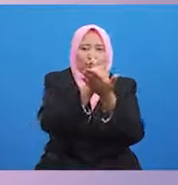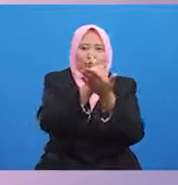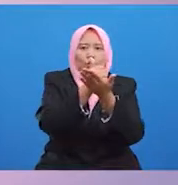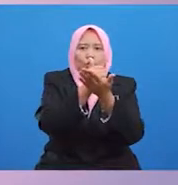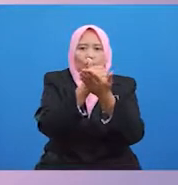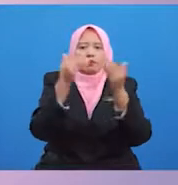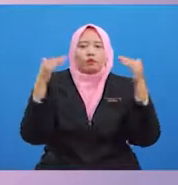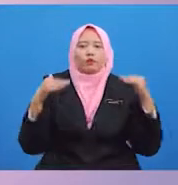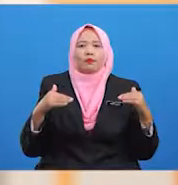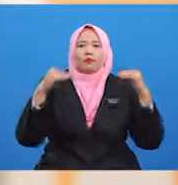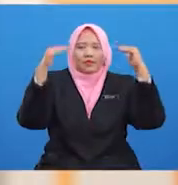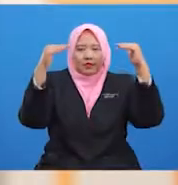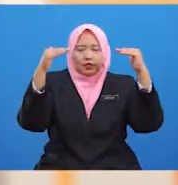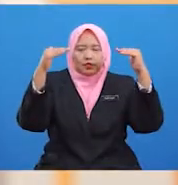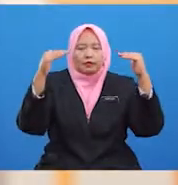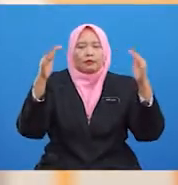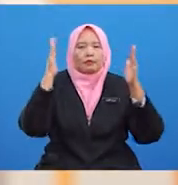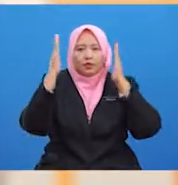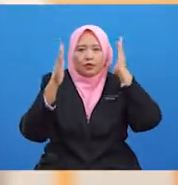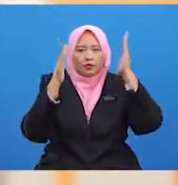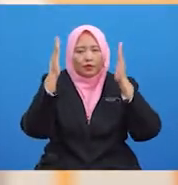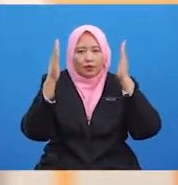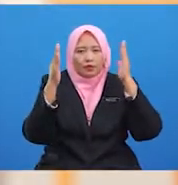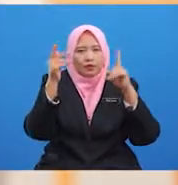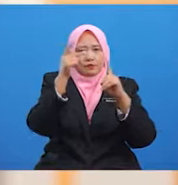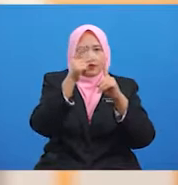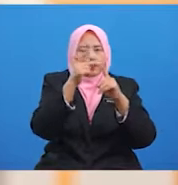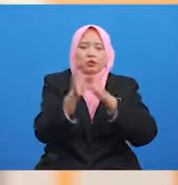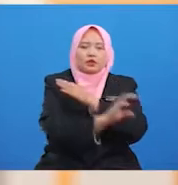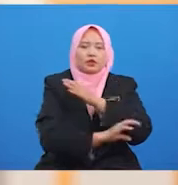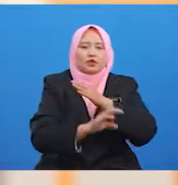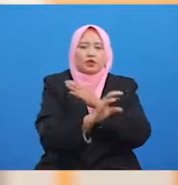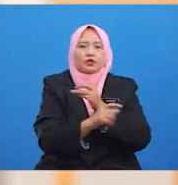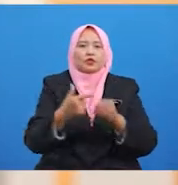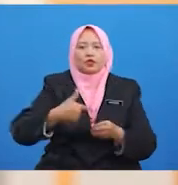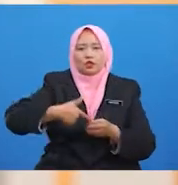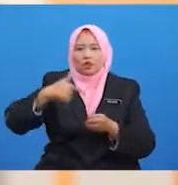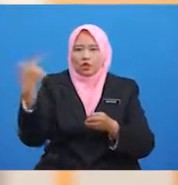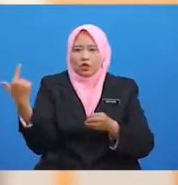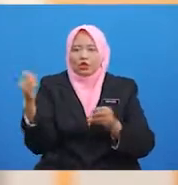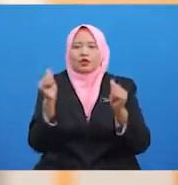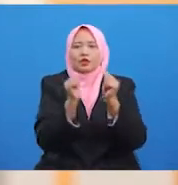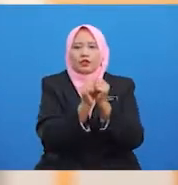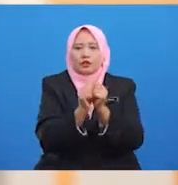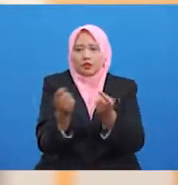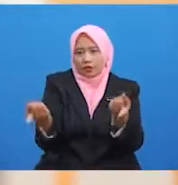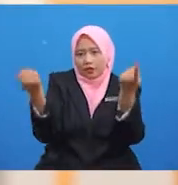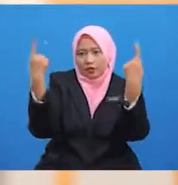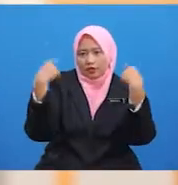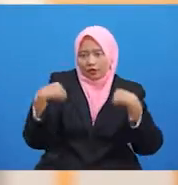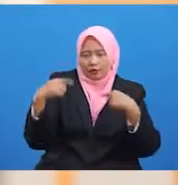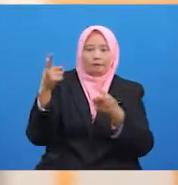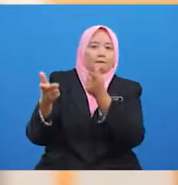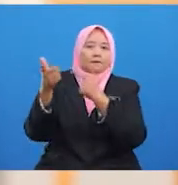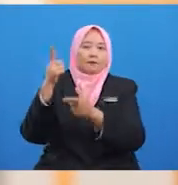luar dengan kedatangan pelancong asing dan sekaligus meningkatkan